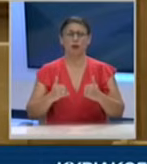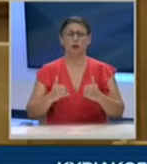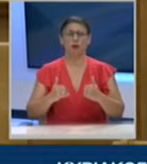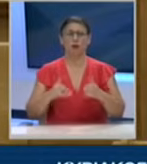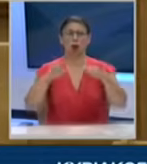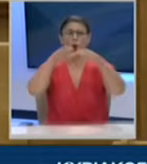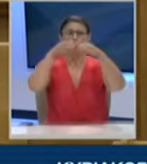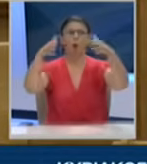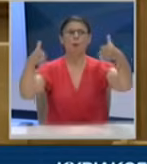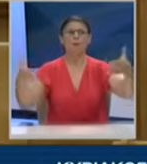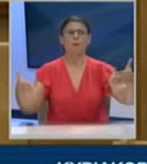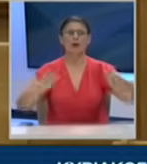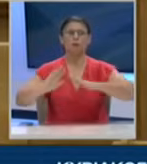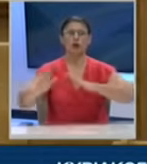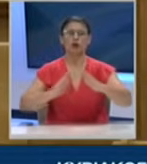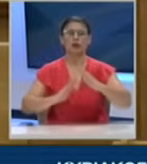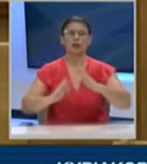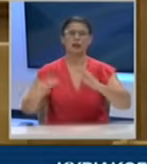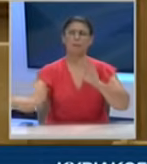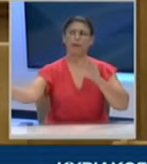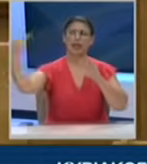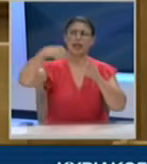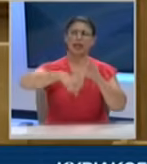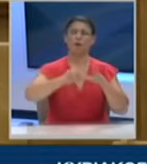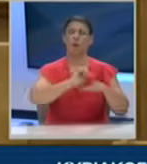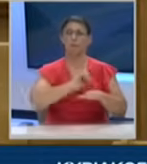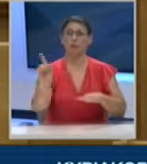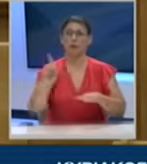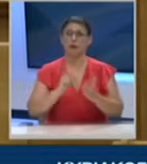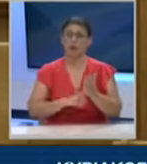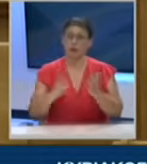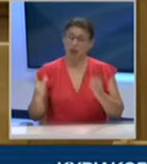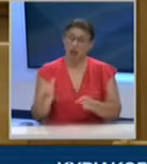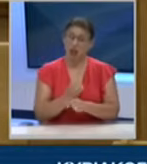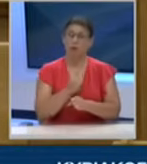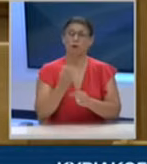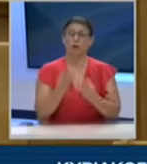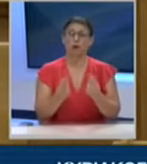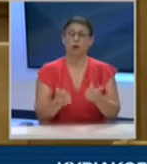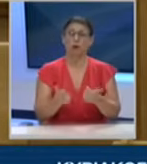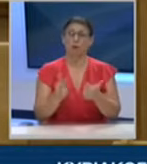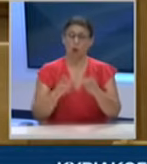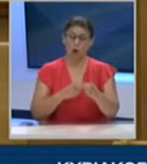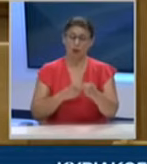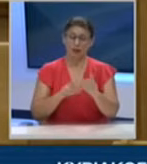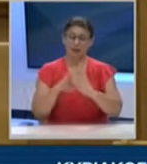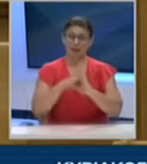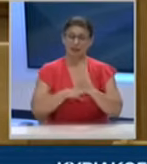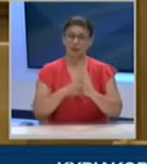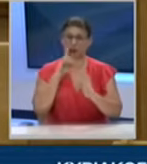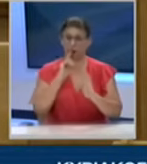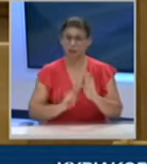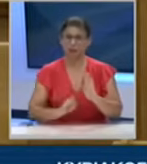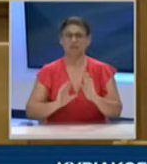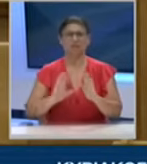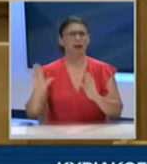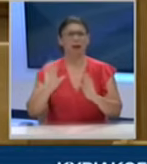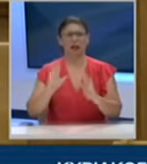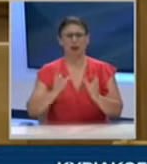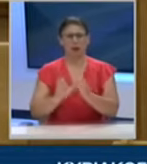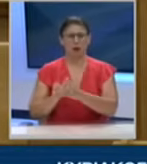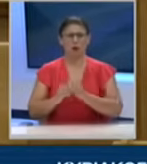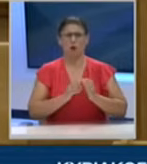Κάνω έκκληση στην κυβέρνηση, ευγενικά, βρείτε έναν τρόπο, είναι απαραίτητα οπλικά συστήματα, τα χρειαζόμαστε, κανένα κόμμα δεν μιλάει περιέργως γιατί η